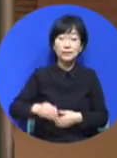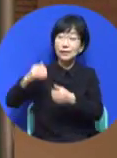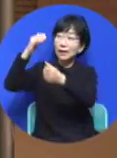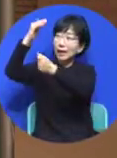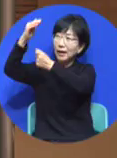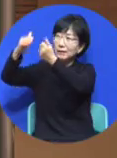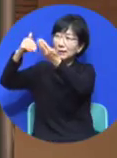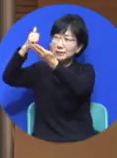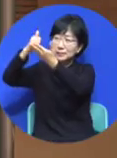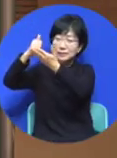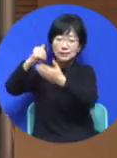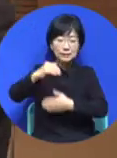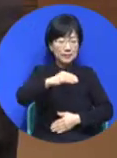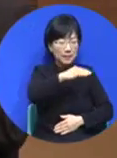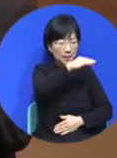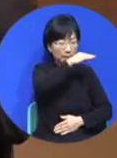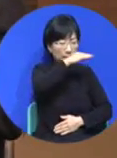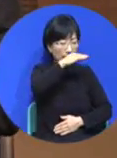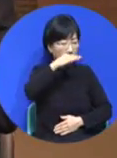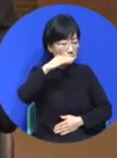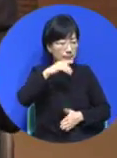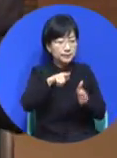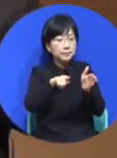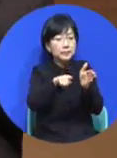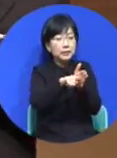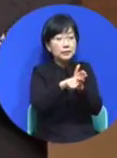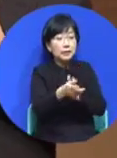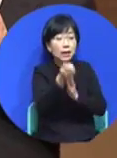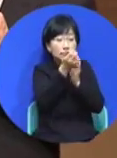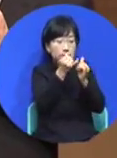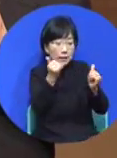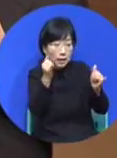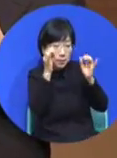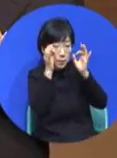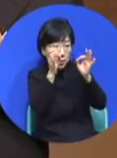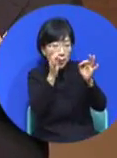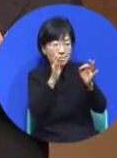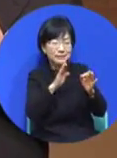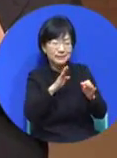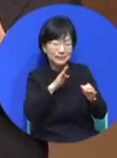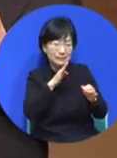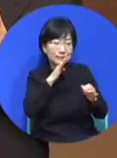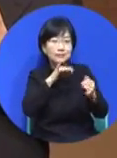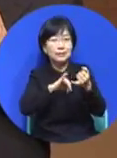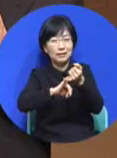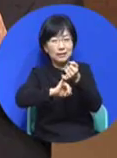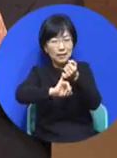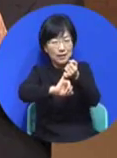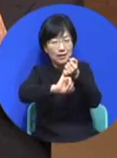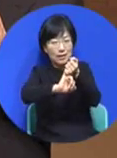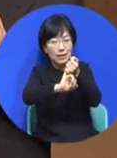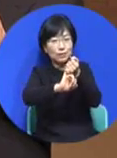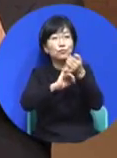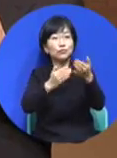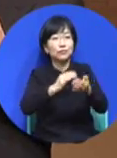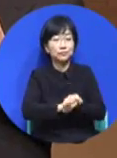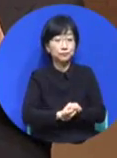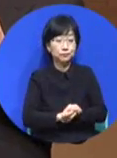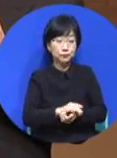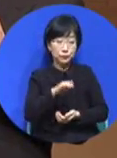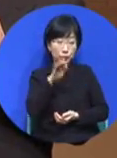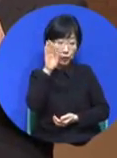진짜 약속을 주신 겁니다. And God gives the real promise to those who really believe in this correct faith. 너를 번성케